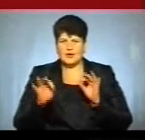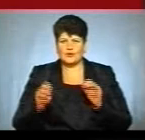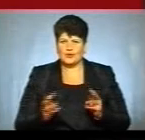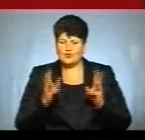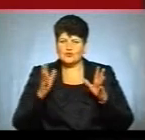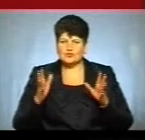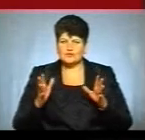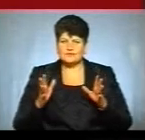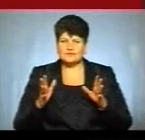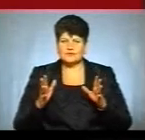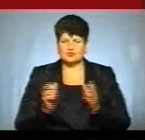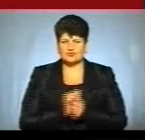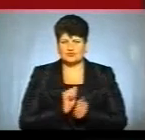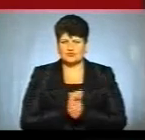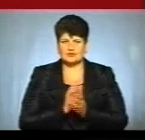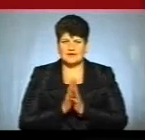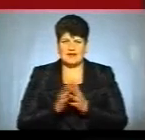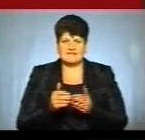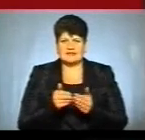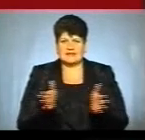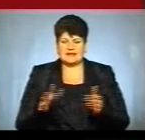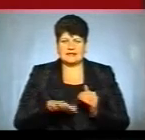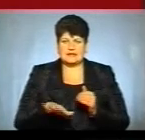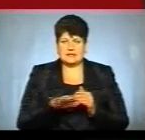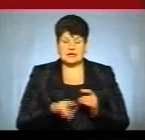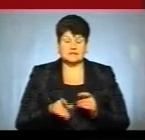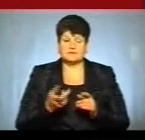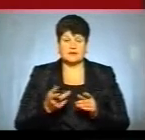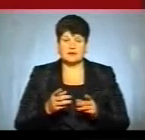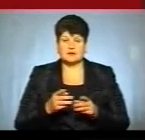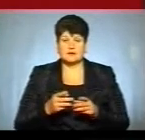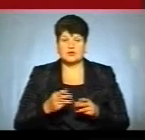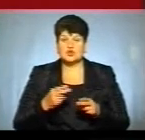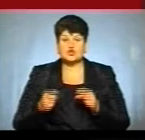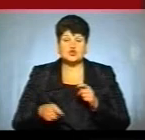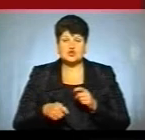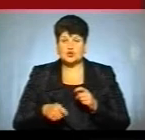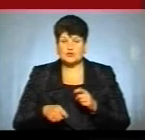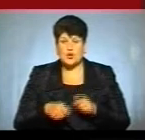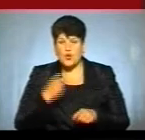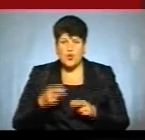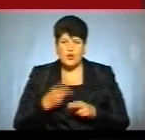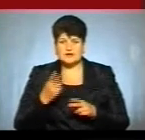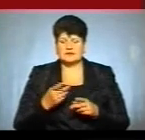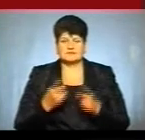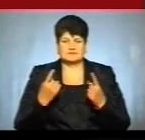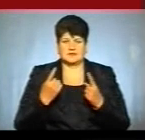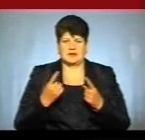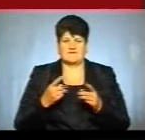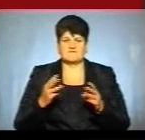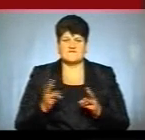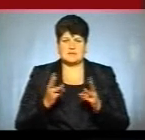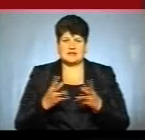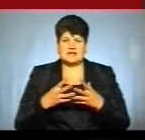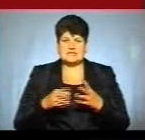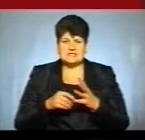такі от на відкритій території. Шкода від таких дій неймовірна, тому що випалена земля, вона буде